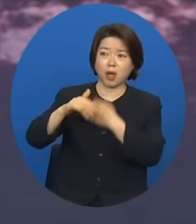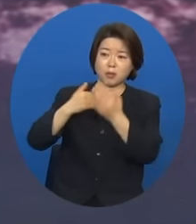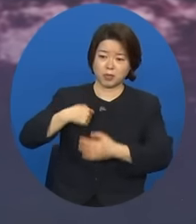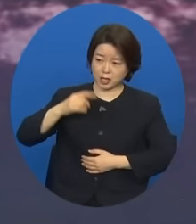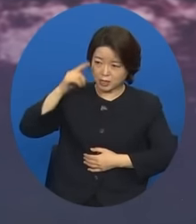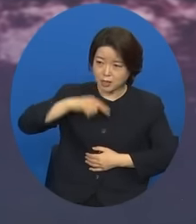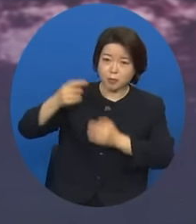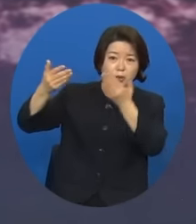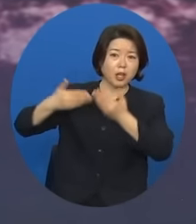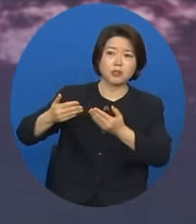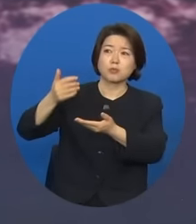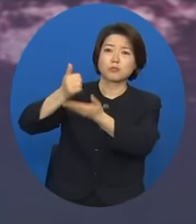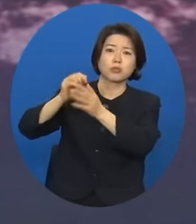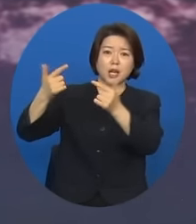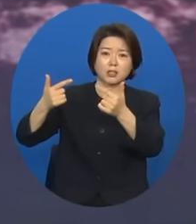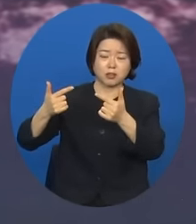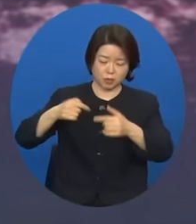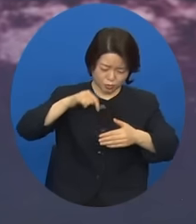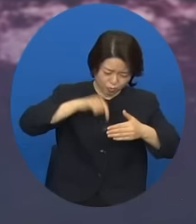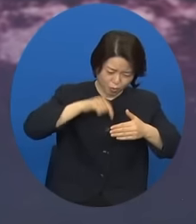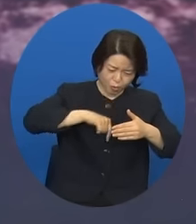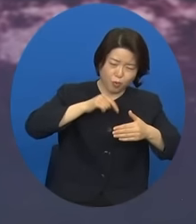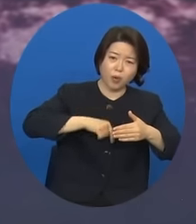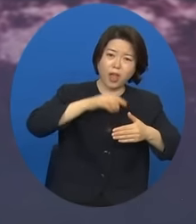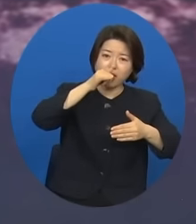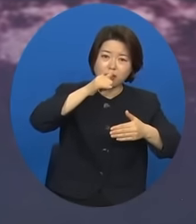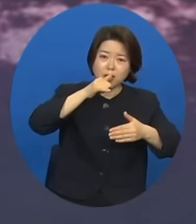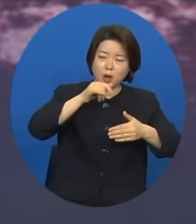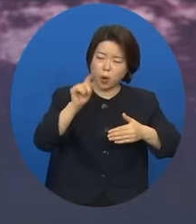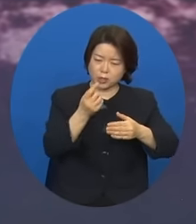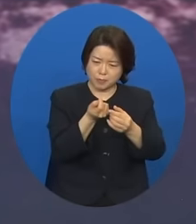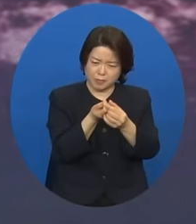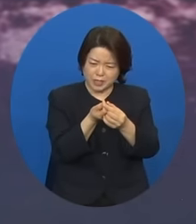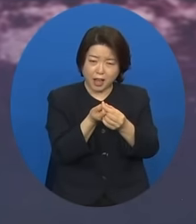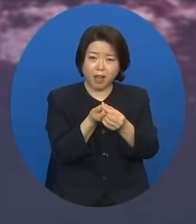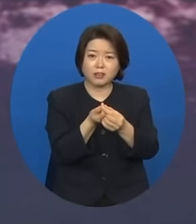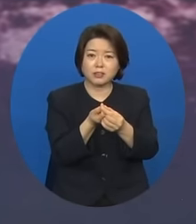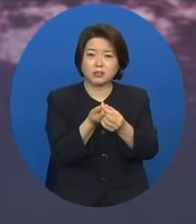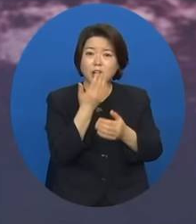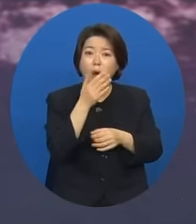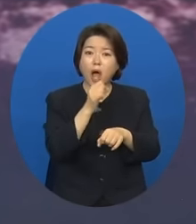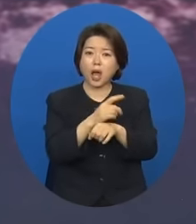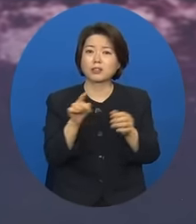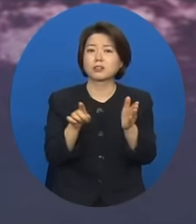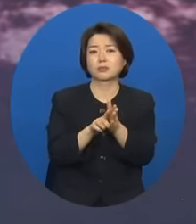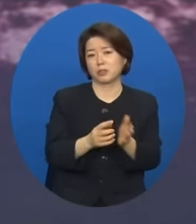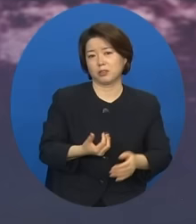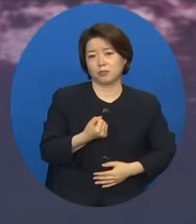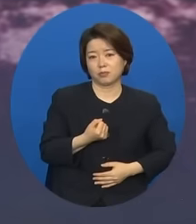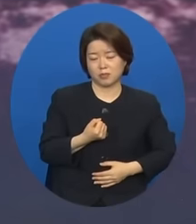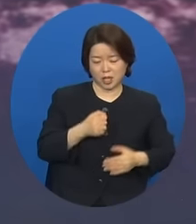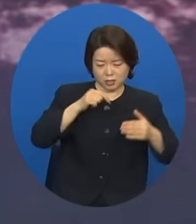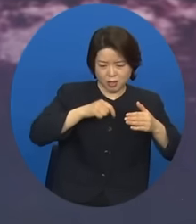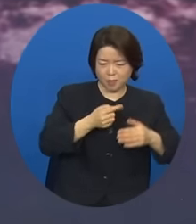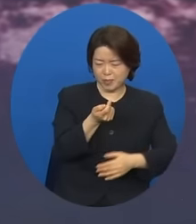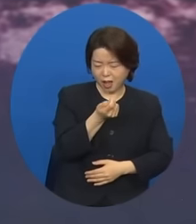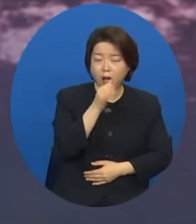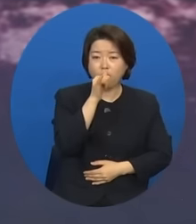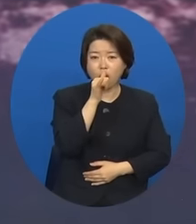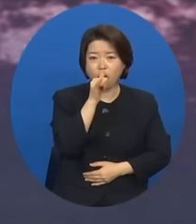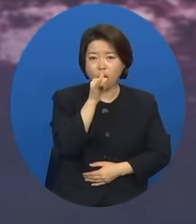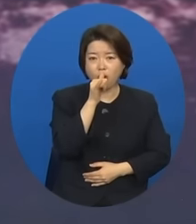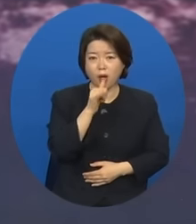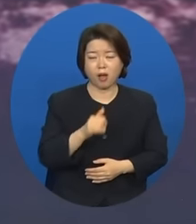하는 숨겨진 어떤 그 일말의 어떤 가능성 믿음 빛이 푸게 같은